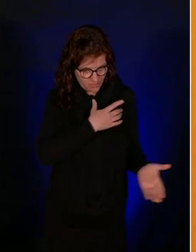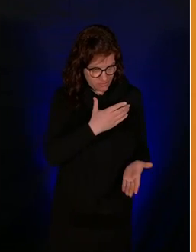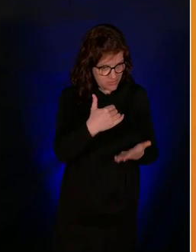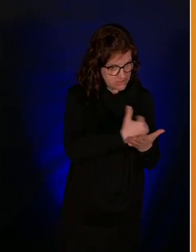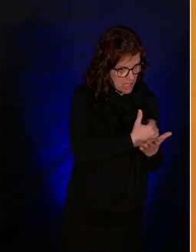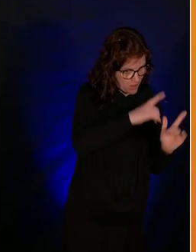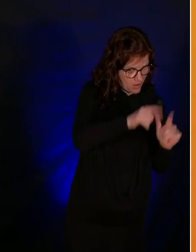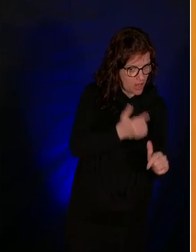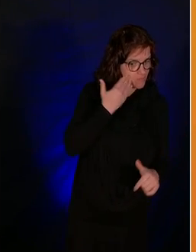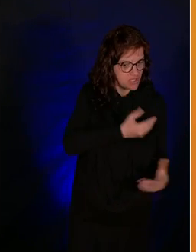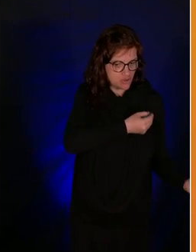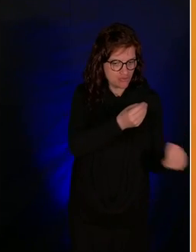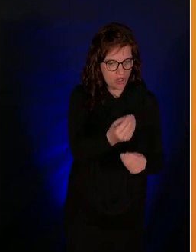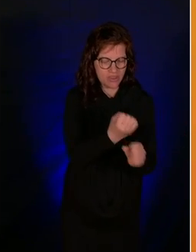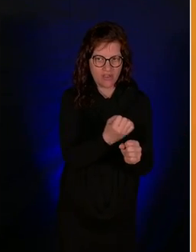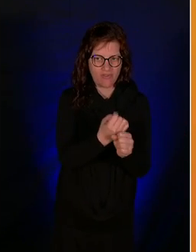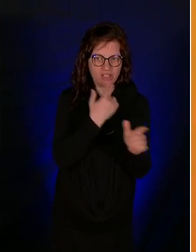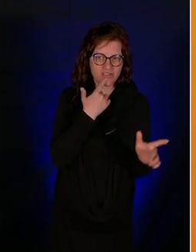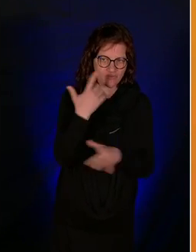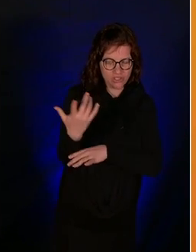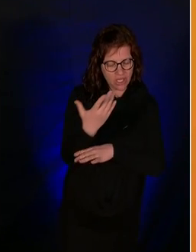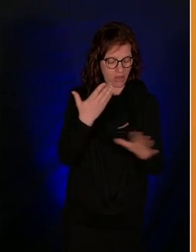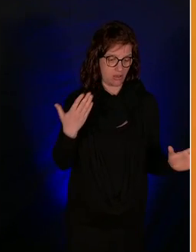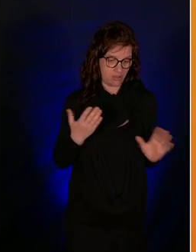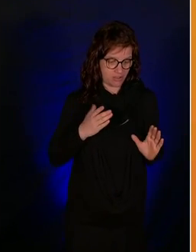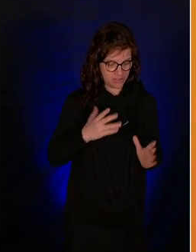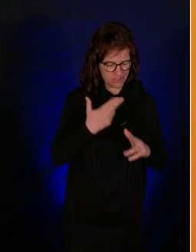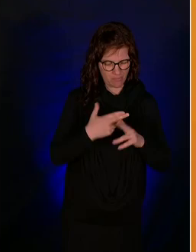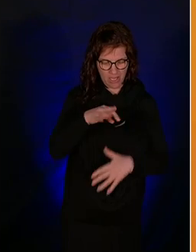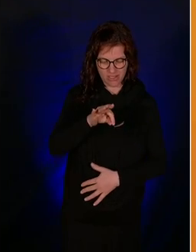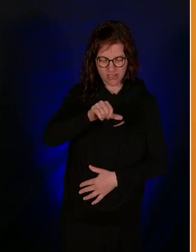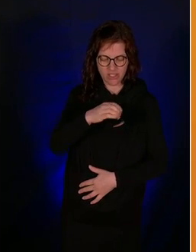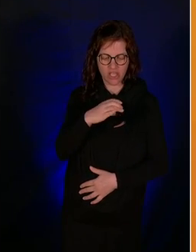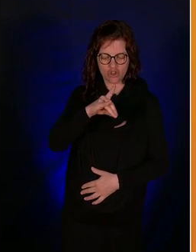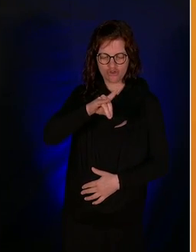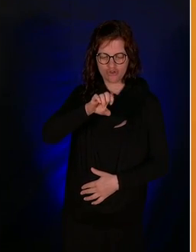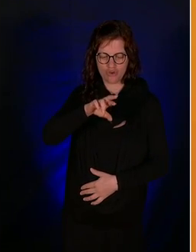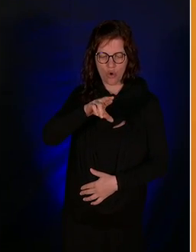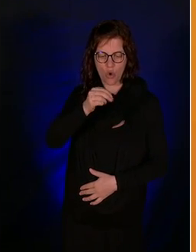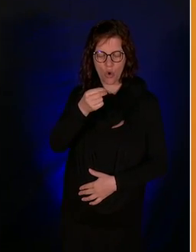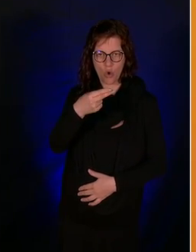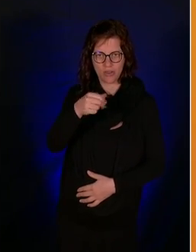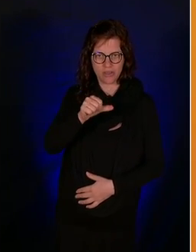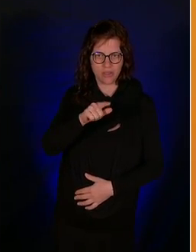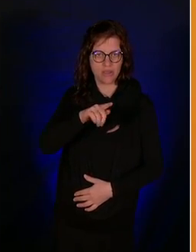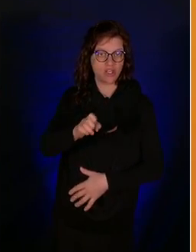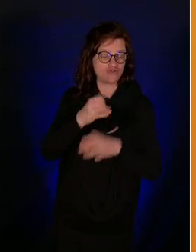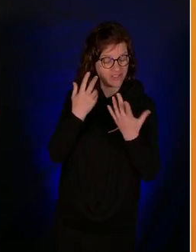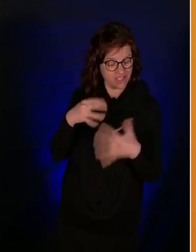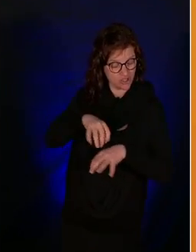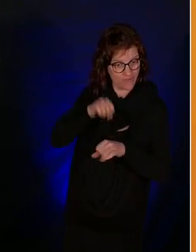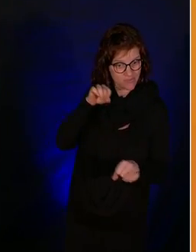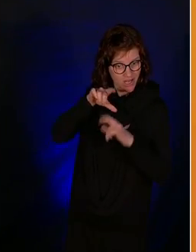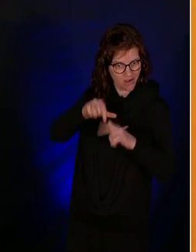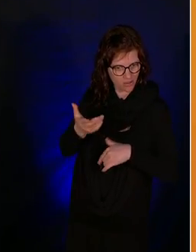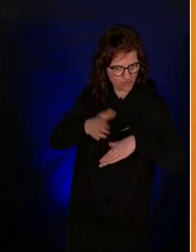donne. C'est ce qu'on appelle le tâcheronnage qui existait au 19e siècle et qui persiste encore aujourd'hui, notamment dans cette branche, qui est quand même une branche de la